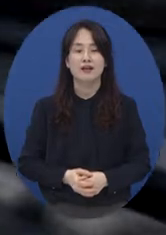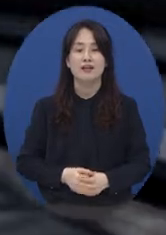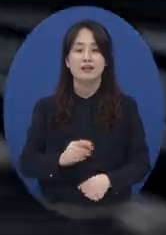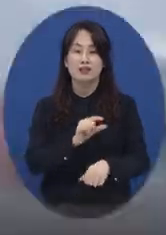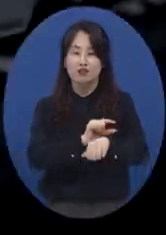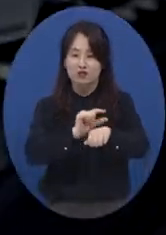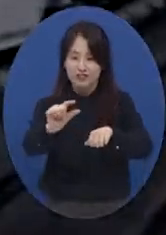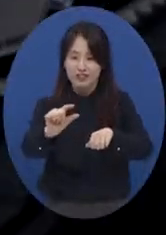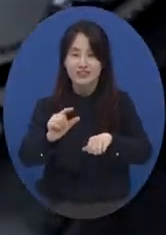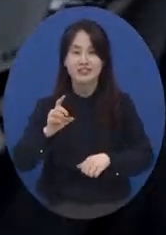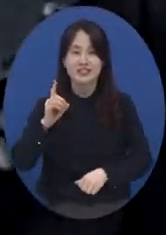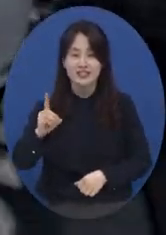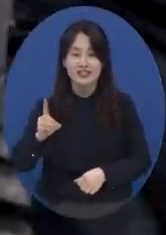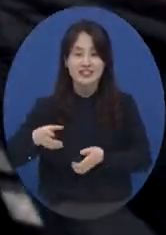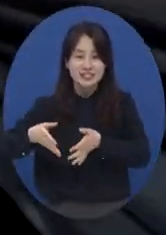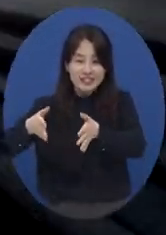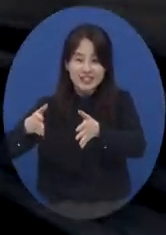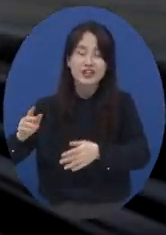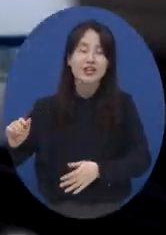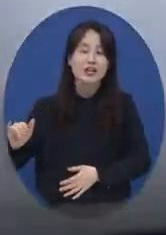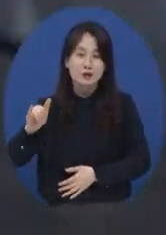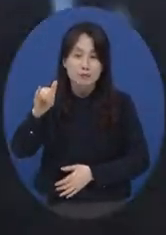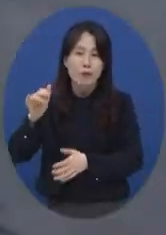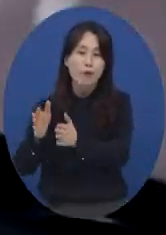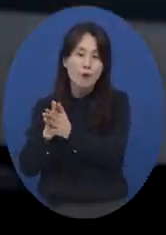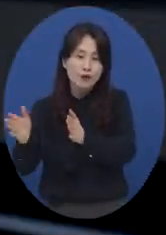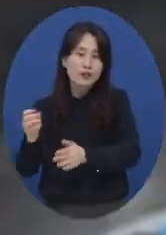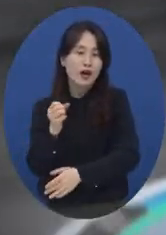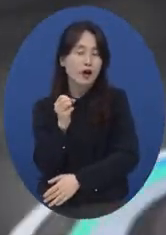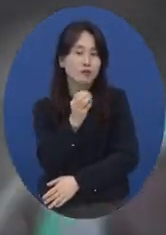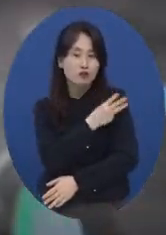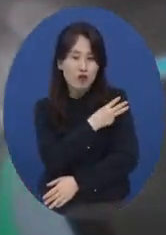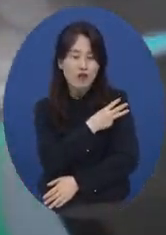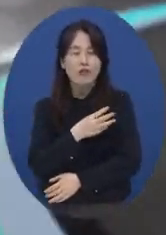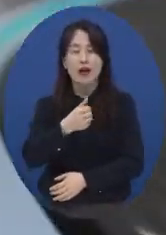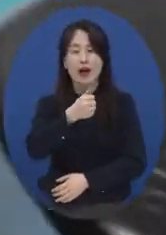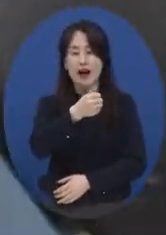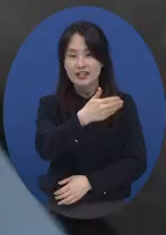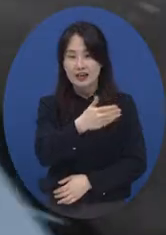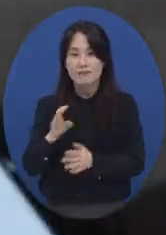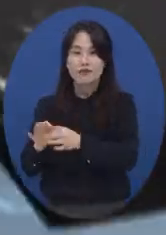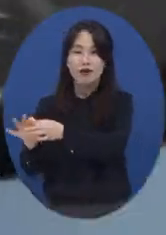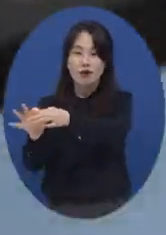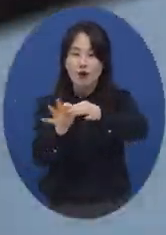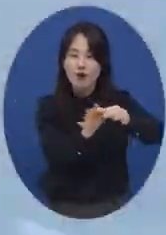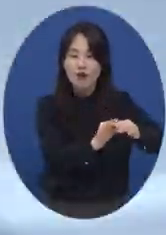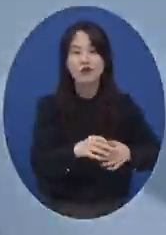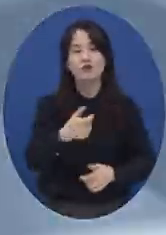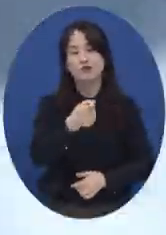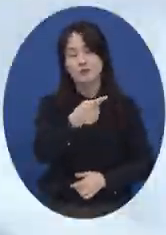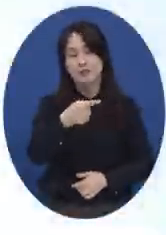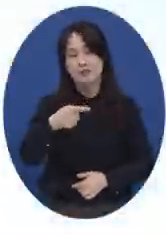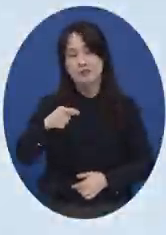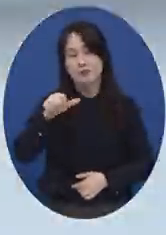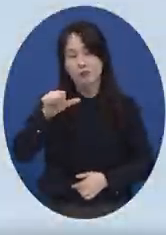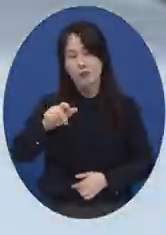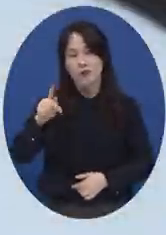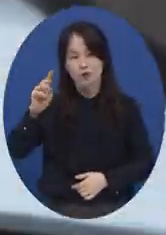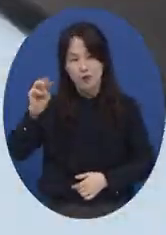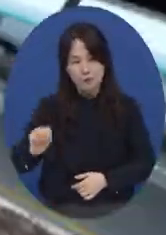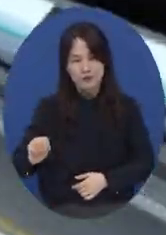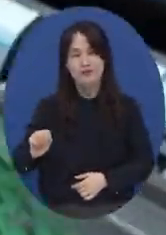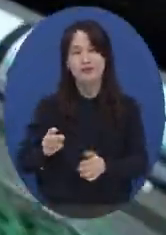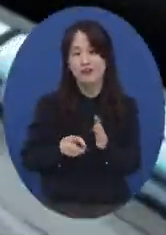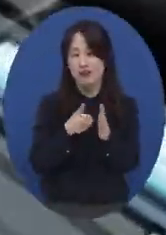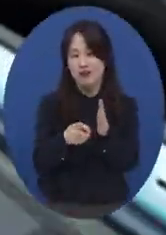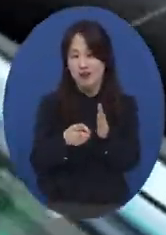일명 GTX D노선은 김포를 시작해 부천을 지나 하남까지 이어지는 총 61.5km의 신설